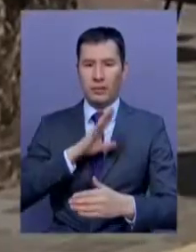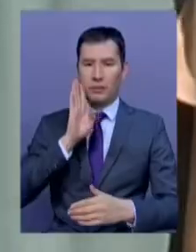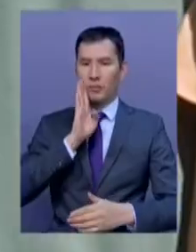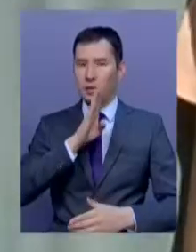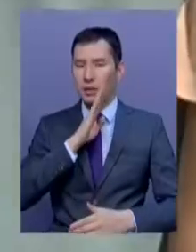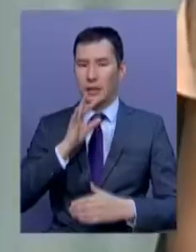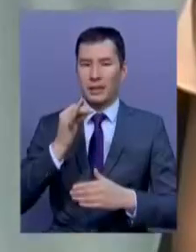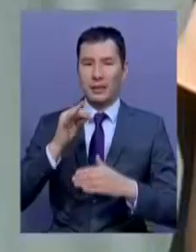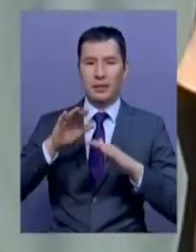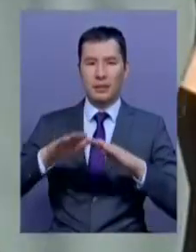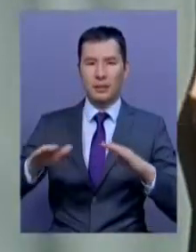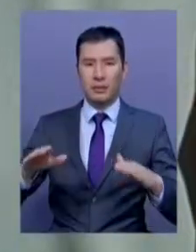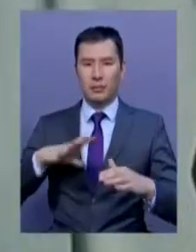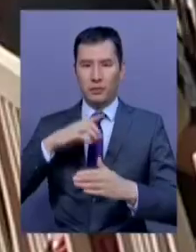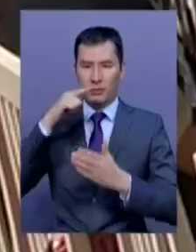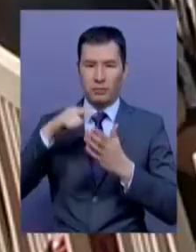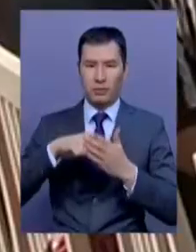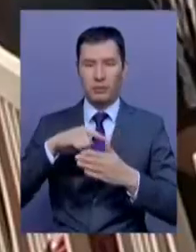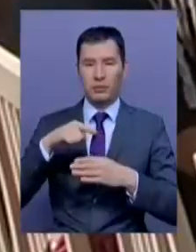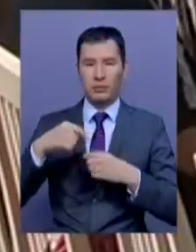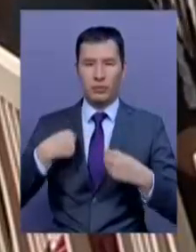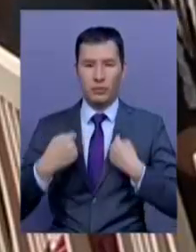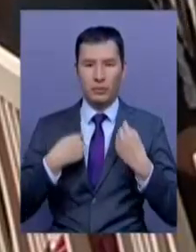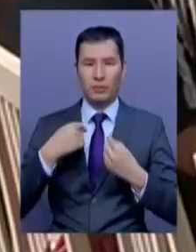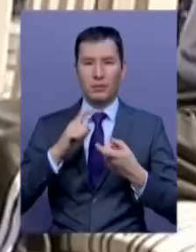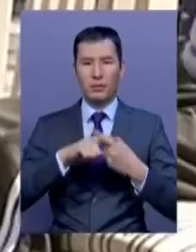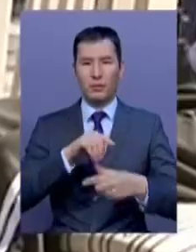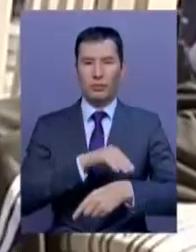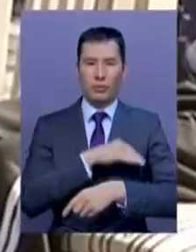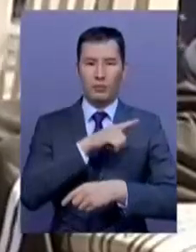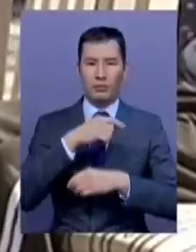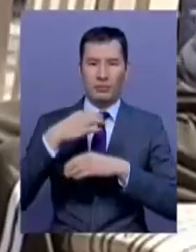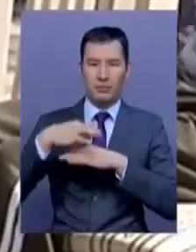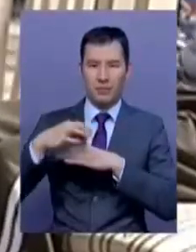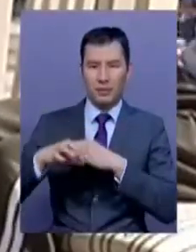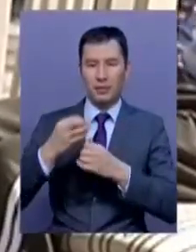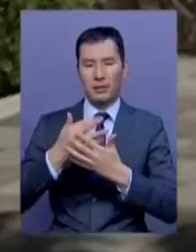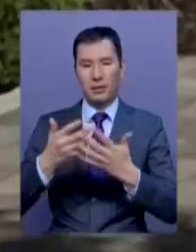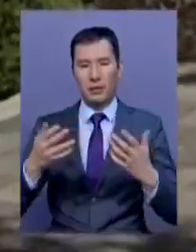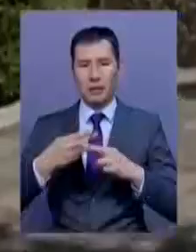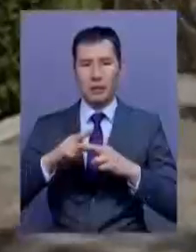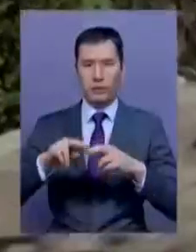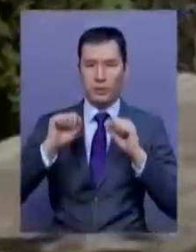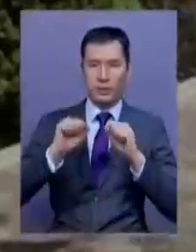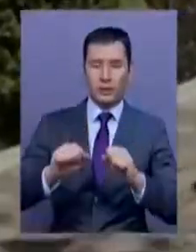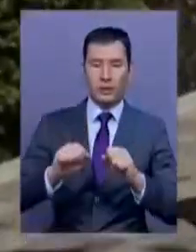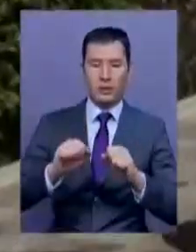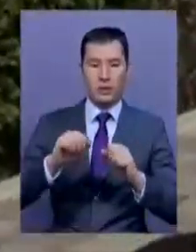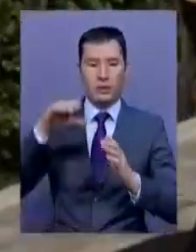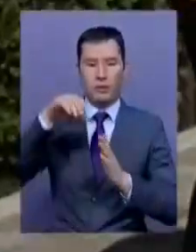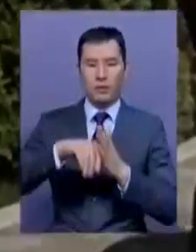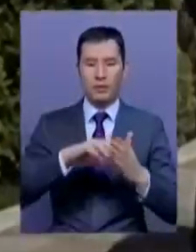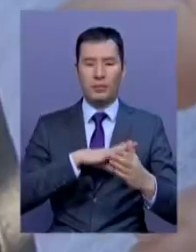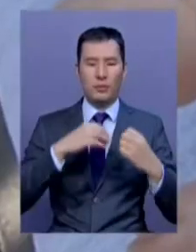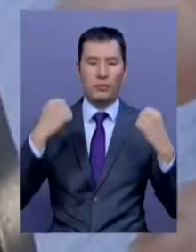моральдық тұрғыда қолдау көрсетіп, олардың қоғаммен қайта етене араласуына бейімдеу басты мақсат. Байқауда спорттық ойындардан жарыс